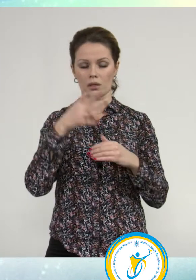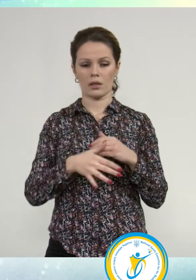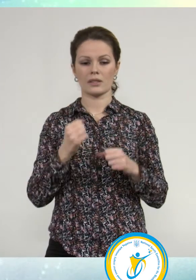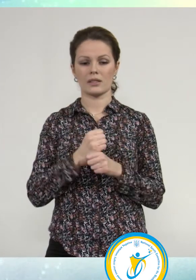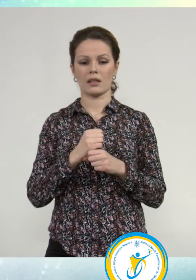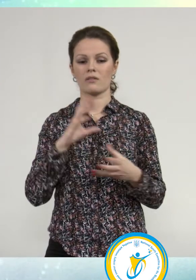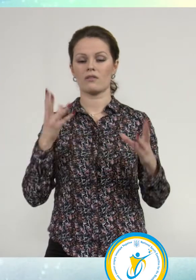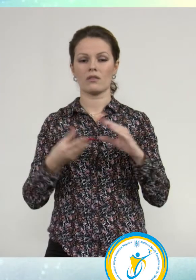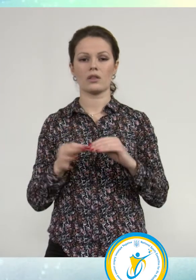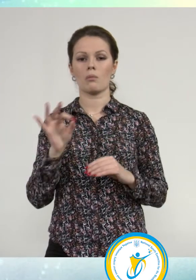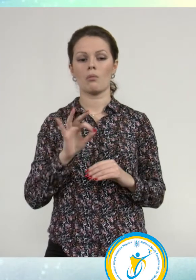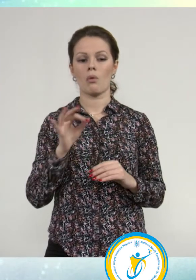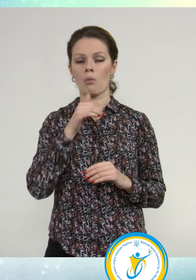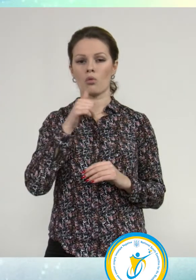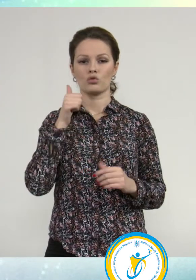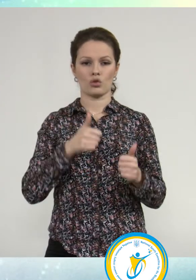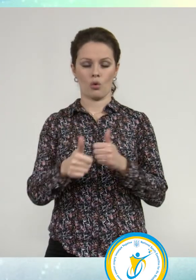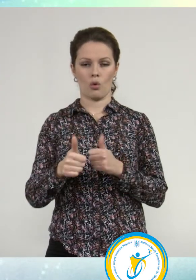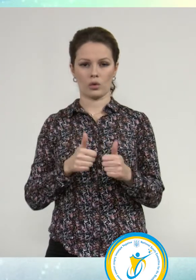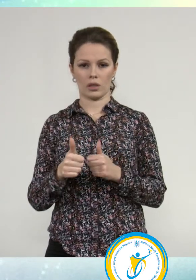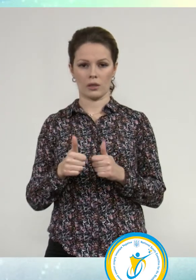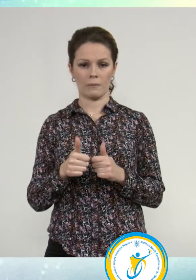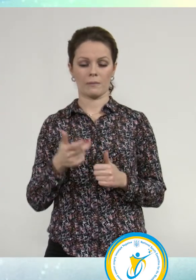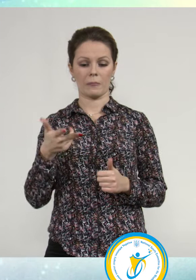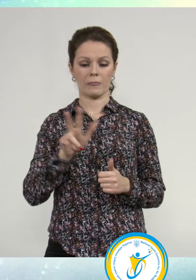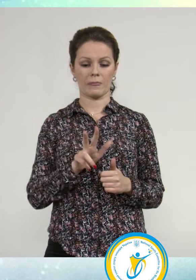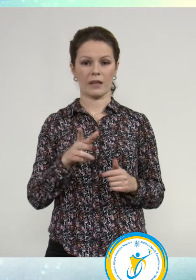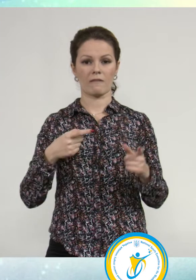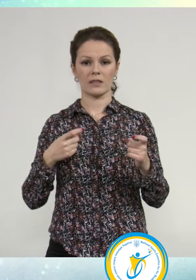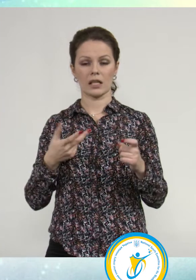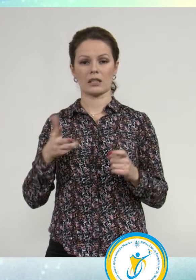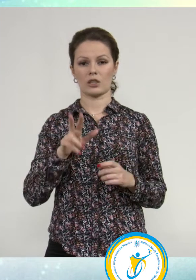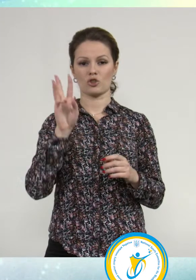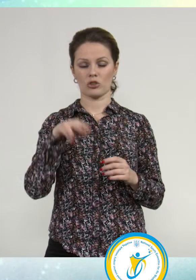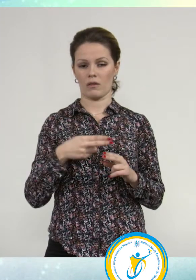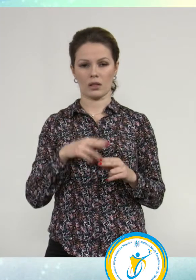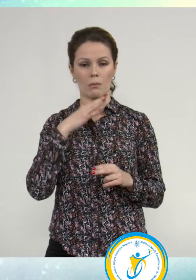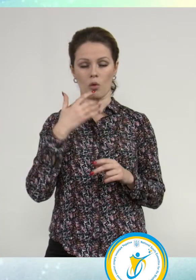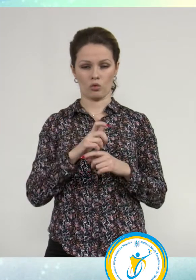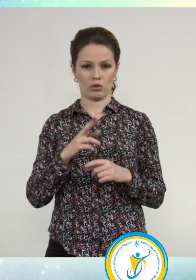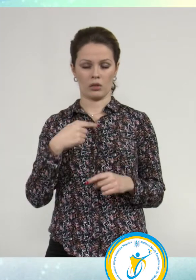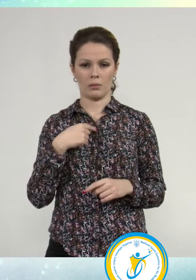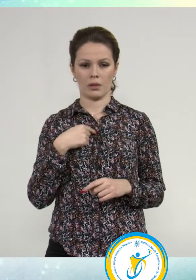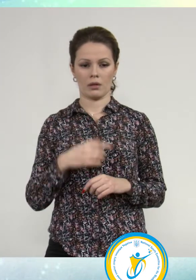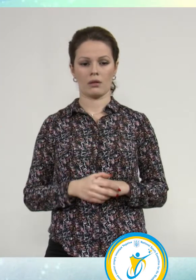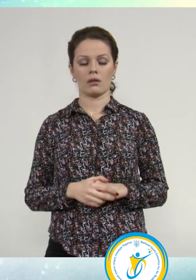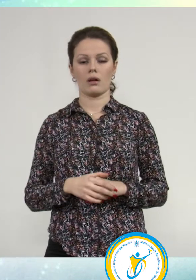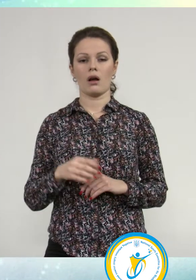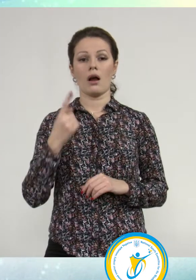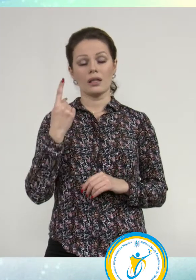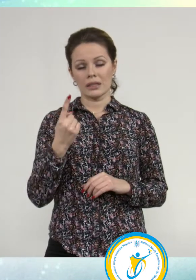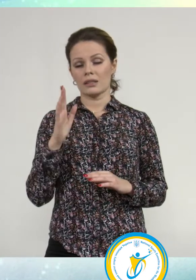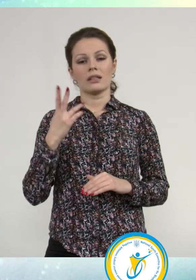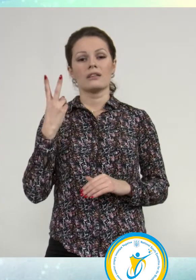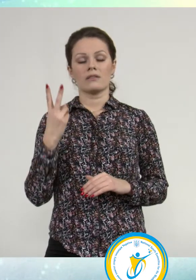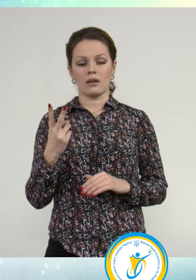виводи по прошлої гонки. 3 вистріли, 3 штрафи – це дуже багато для мене. Це, ну... Ну, 1, ну, 2,